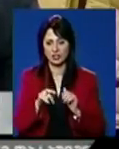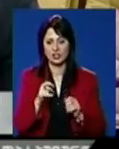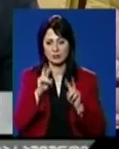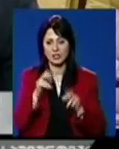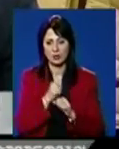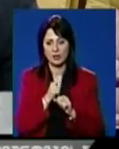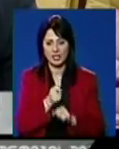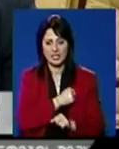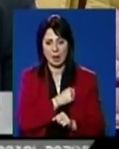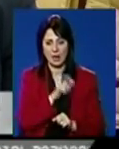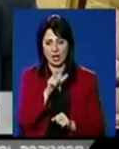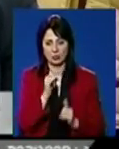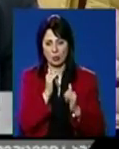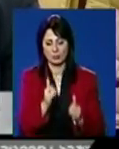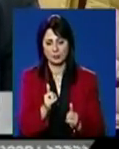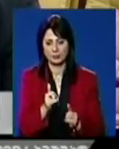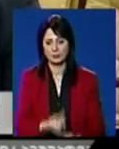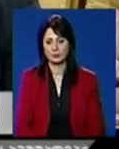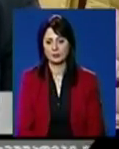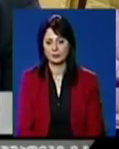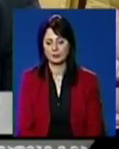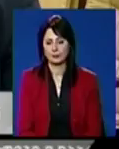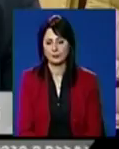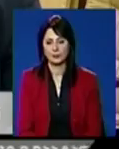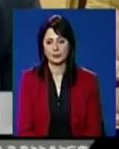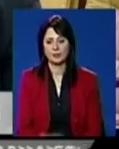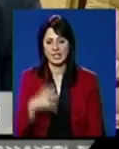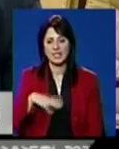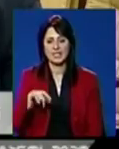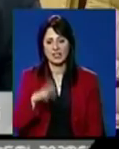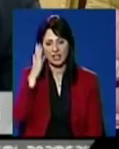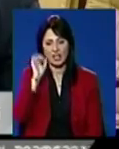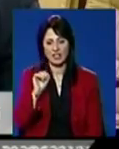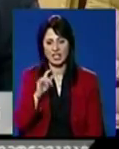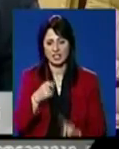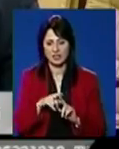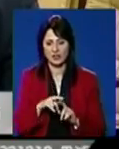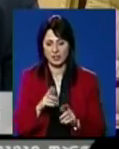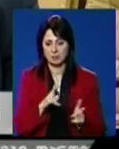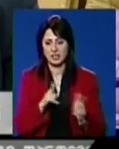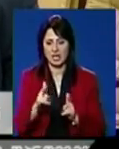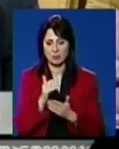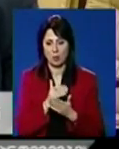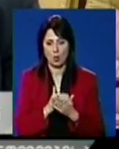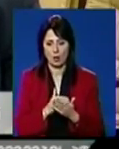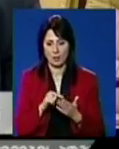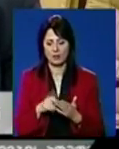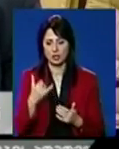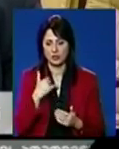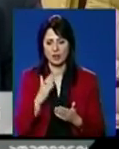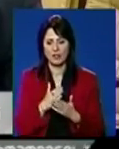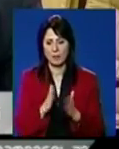ჩვენი სამხედრო მოსამსახურეები. კერძოდ საქართველოს თავდაცვის მზადყოფნის პროგრამის ფარგლებში ჩვენ